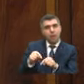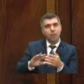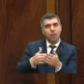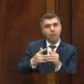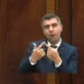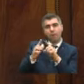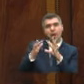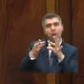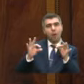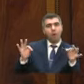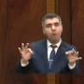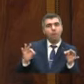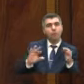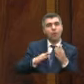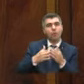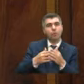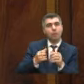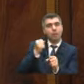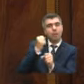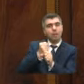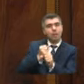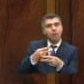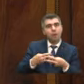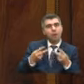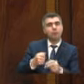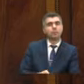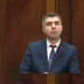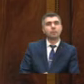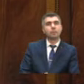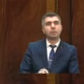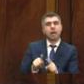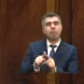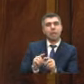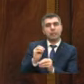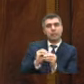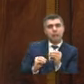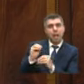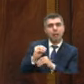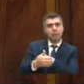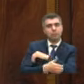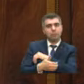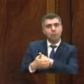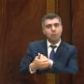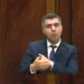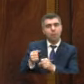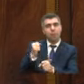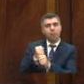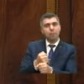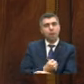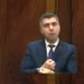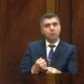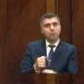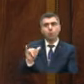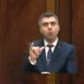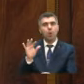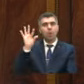امور كثيره الحمد لله دارت ايجابيه. واللي كيقولوا لي الزياده في الفقر والزياده في البطاله، وهاد الارقام ديال السيب اش غادي نديروا